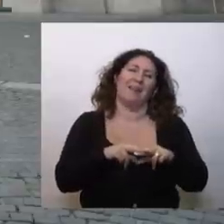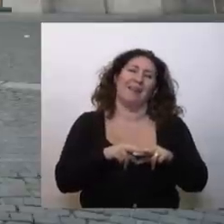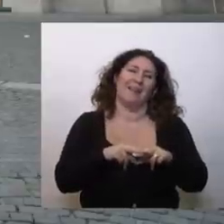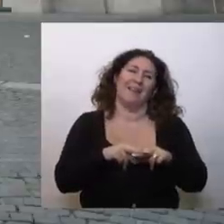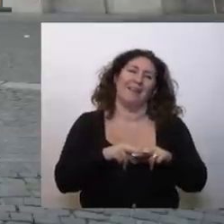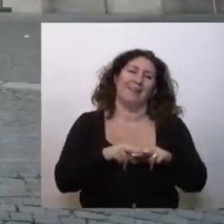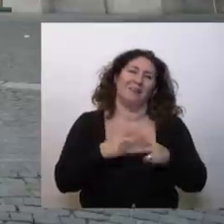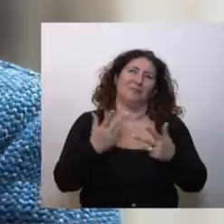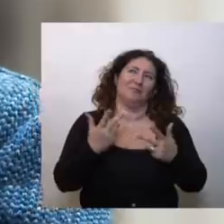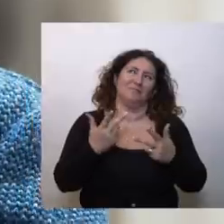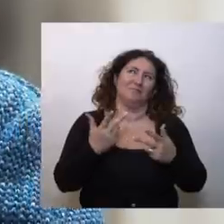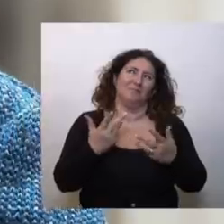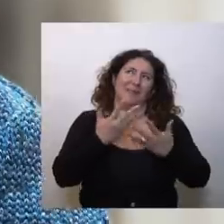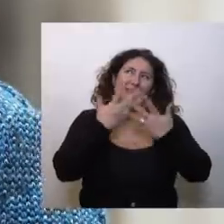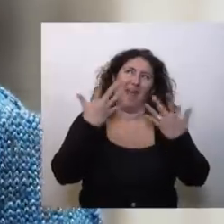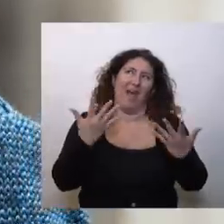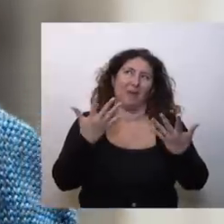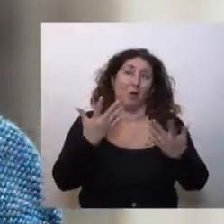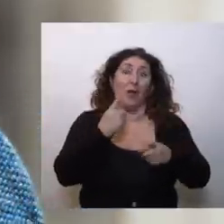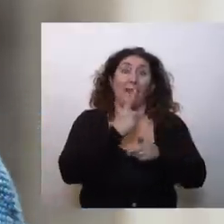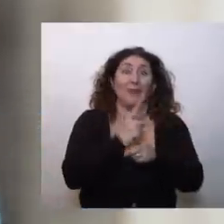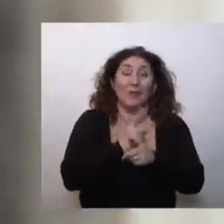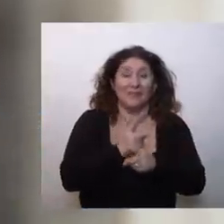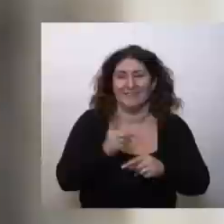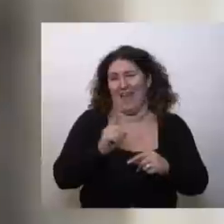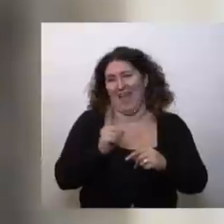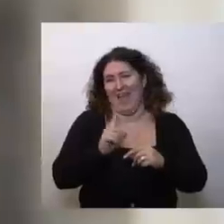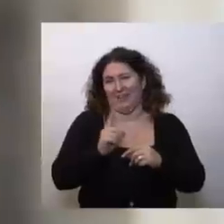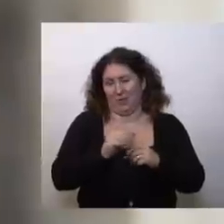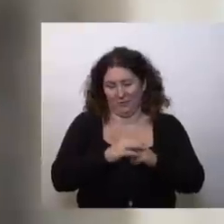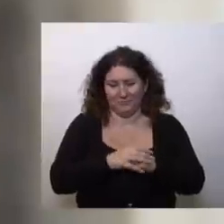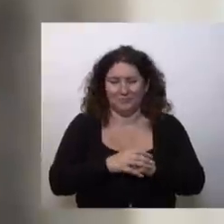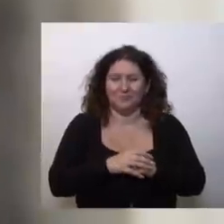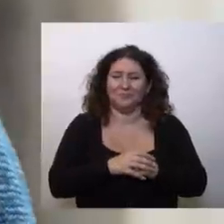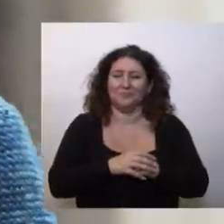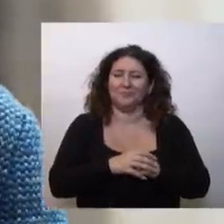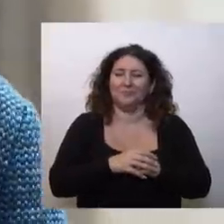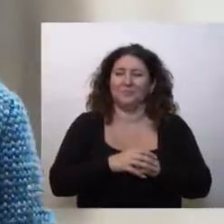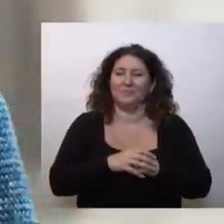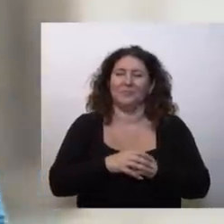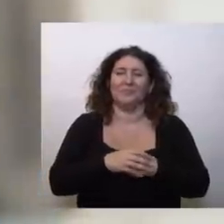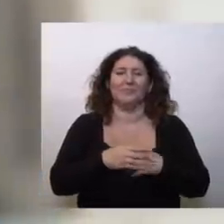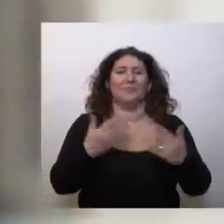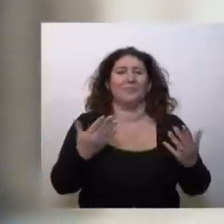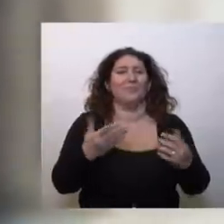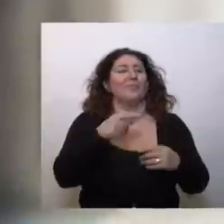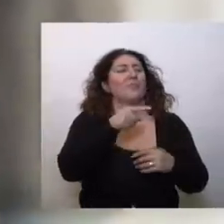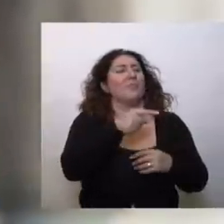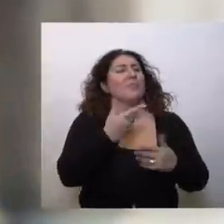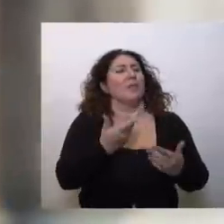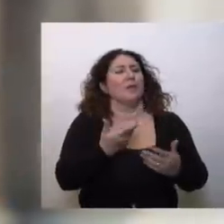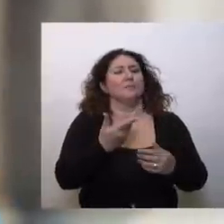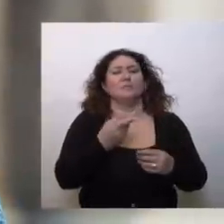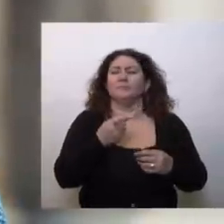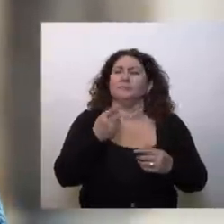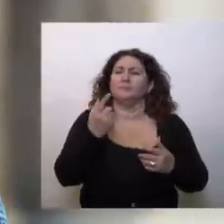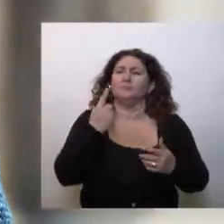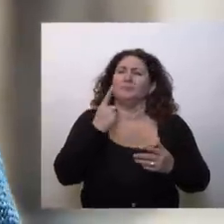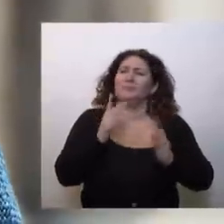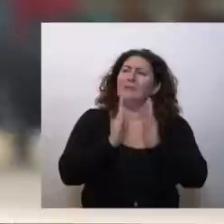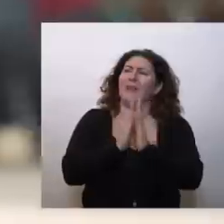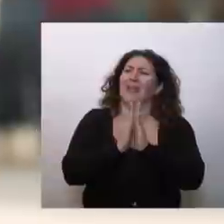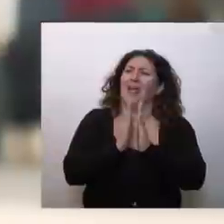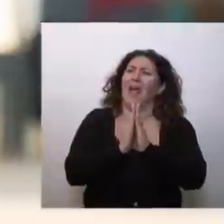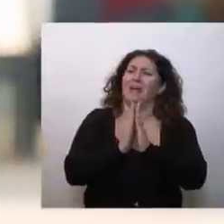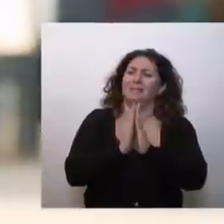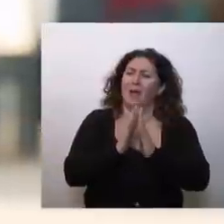non necessario. Grazie. Don Roberto, come si pone la Chiesa di fronte alla Sindone?